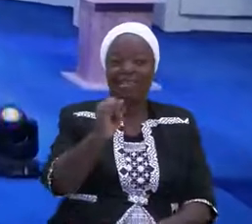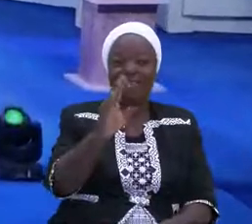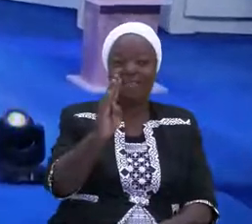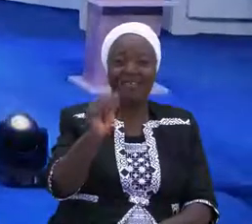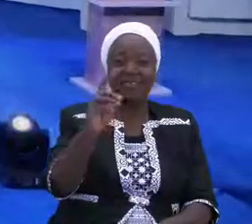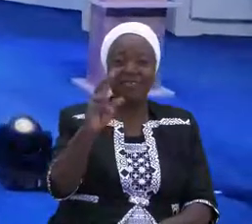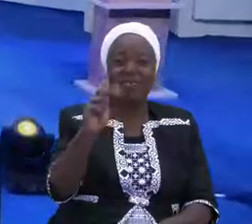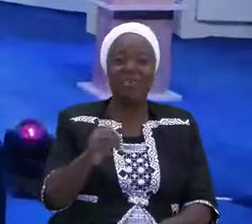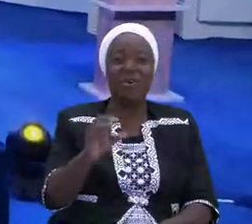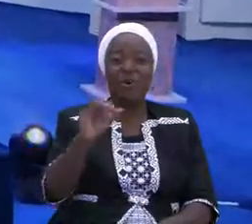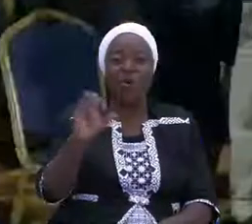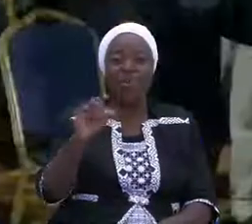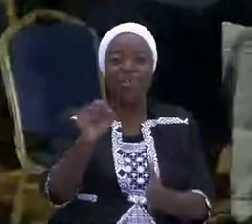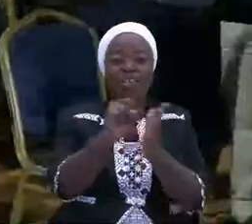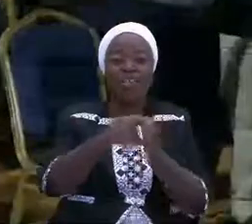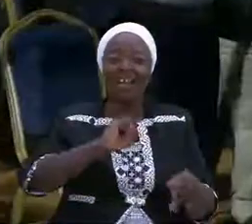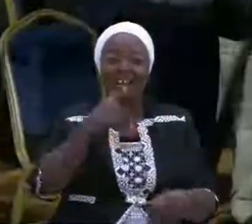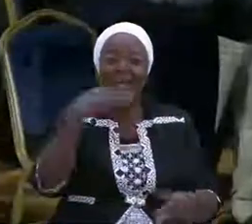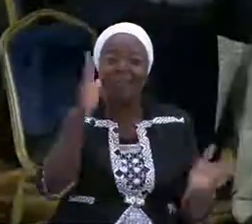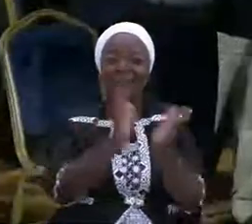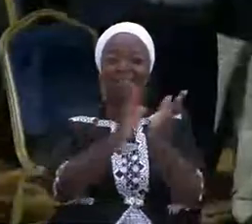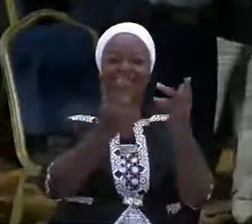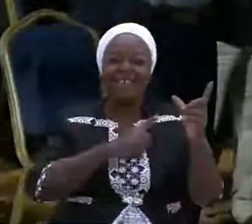Ibadan, état d'Oyo. Je dis gloire à Dieu.